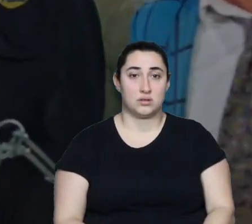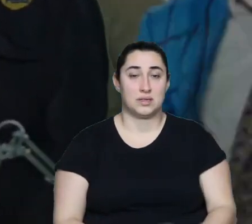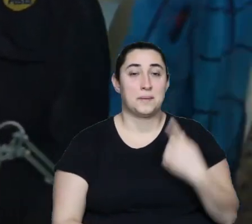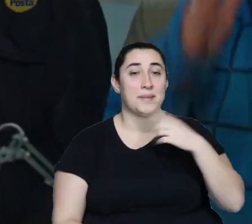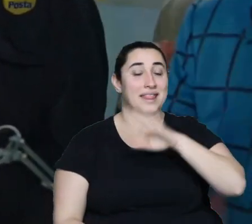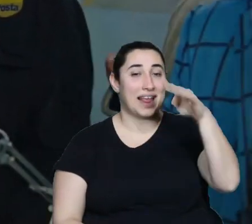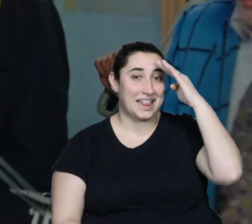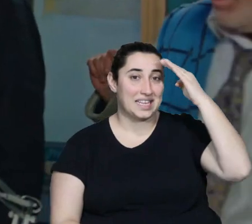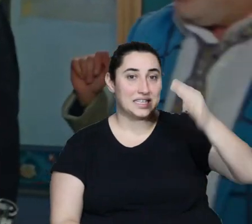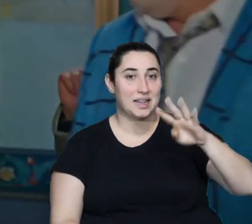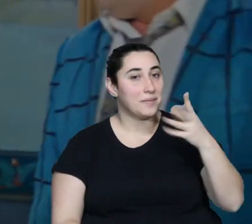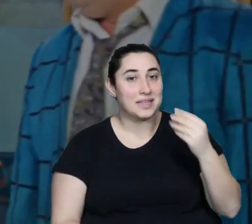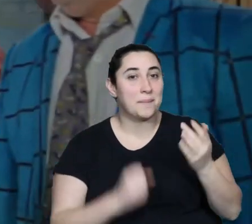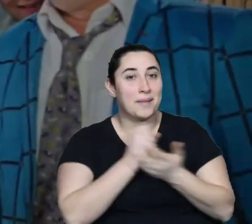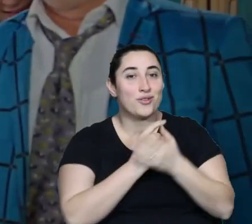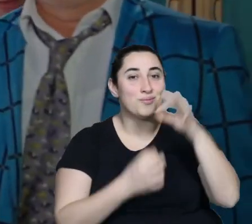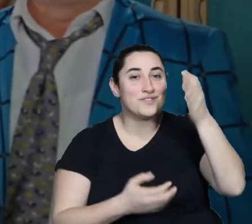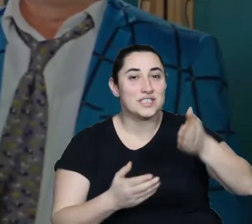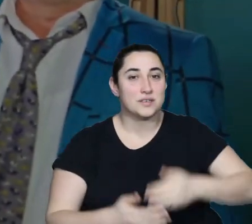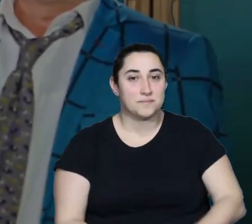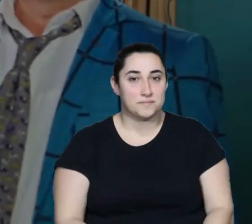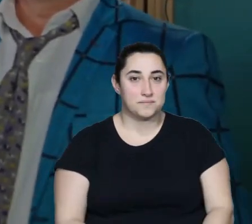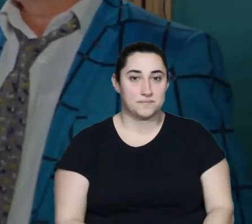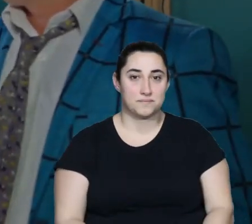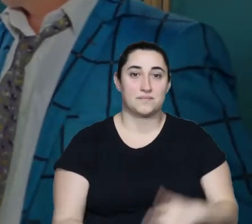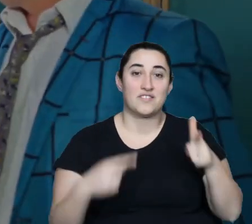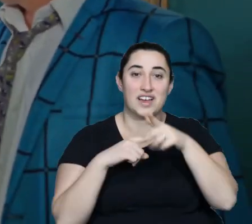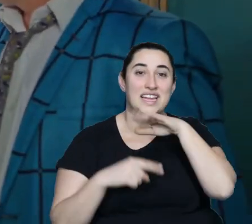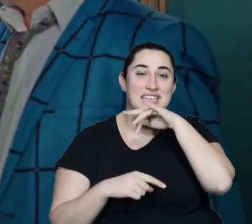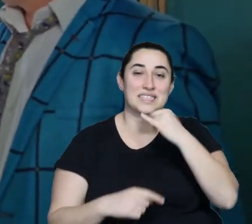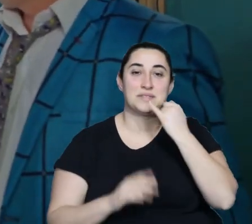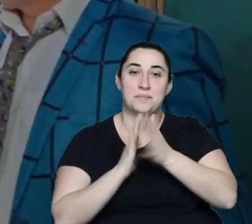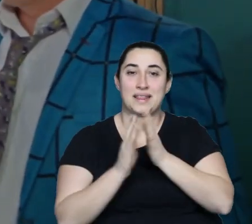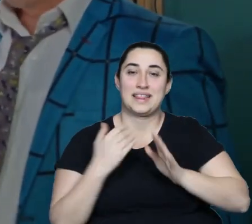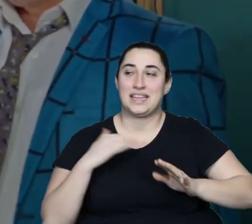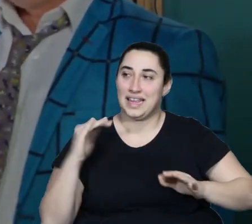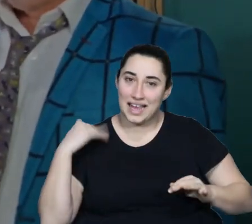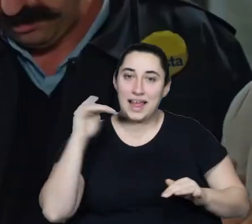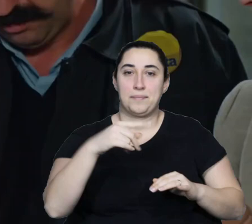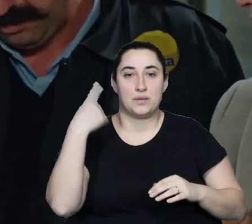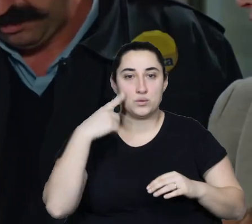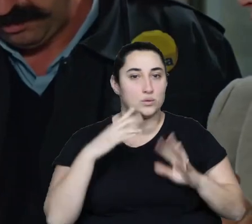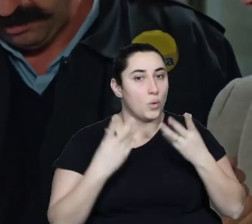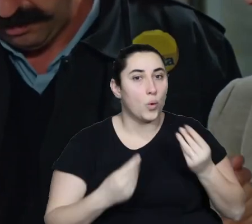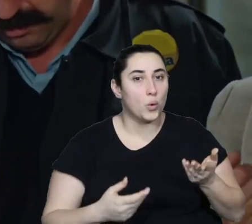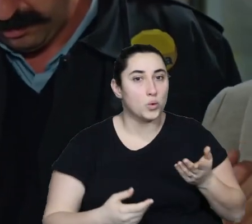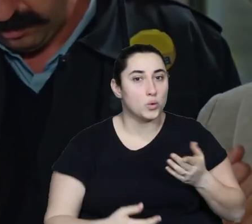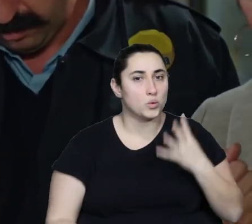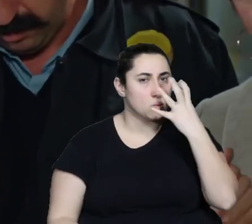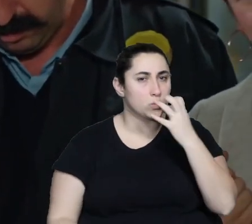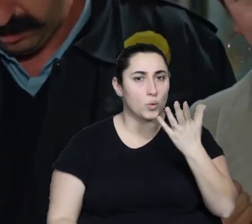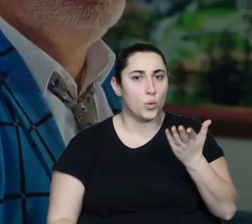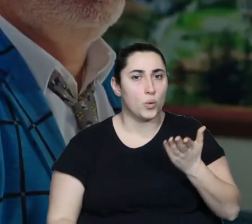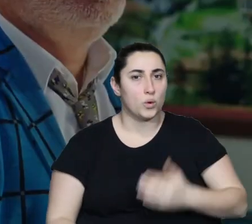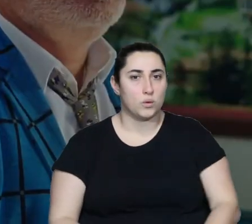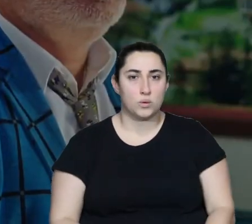Binlerce selam. Ne haber mektupçu? Faik dediği ziyaretten dönüyorduk. Bir uğrayalım dedik. Ne oldu mektupçu? Senin suratın ne